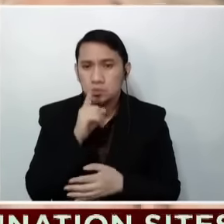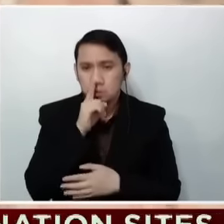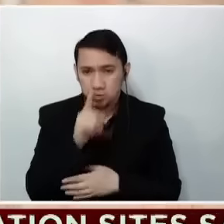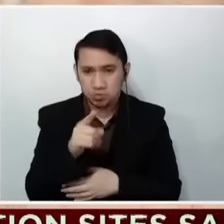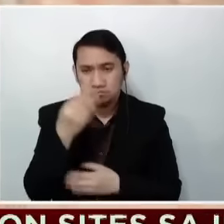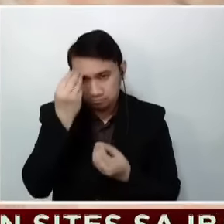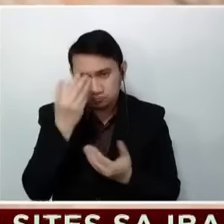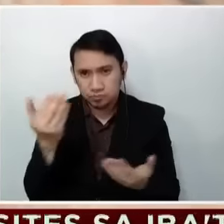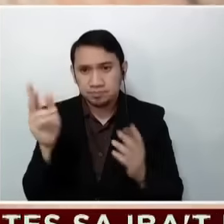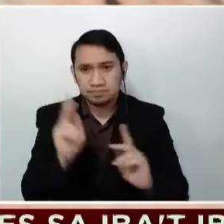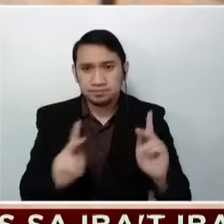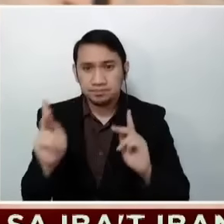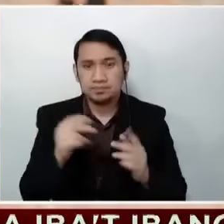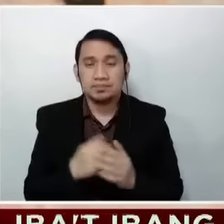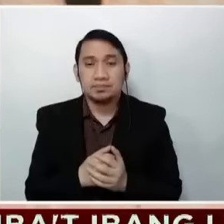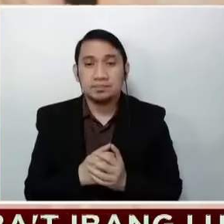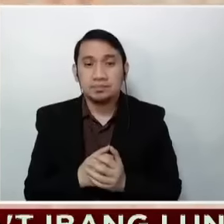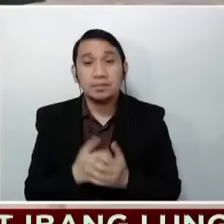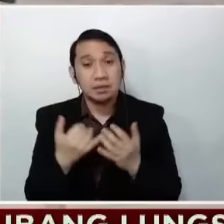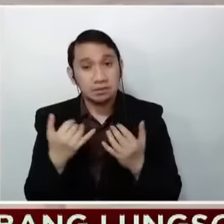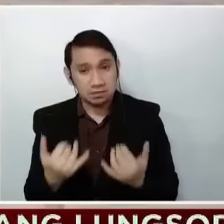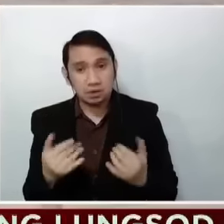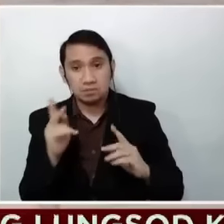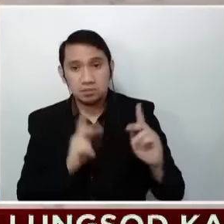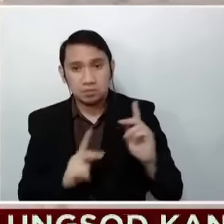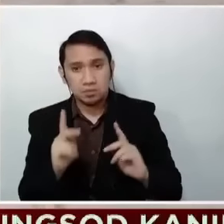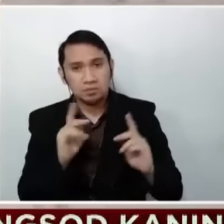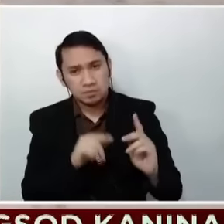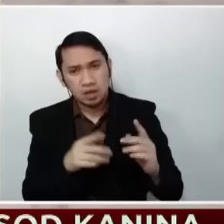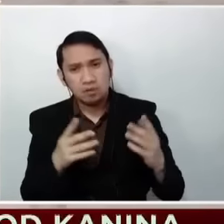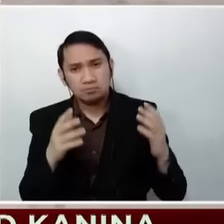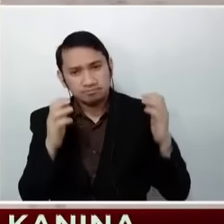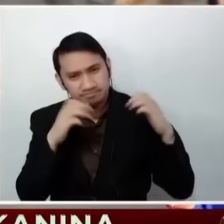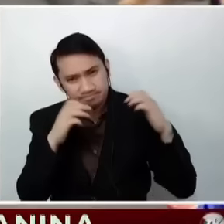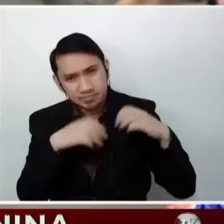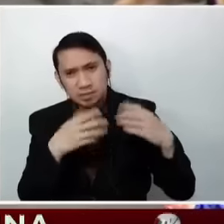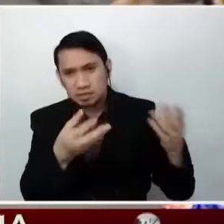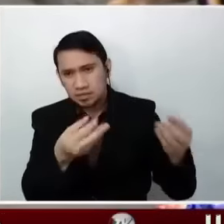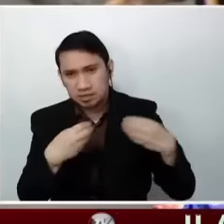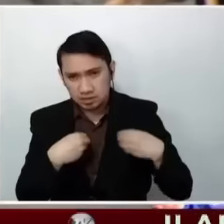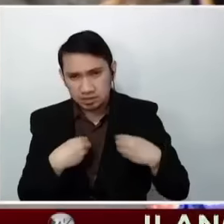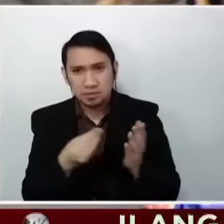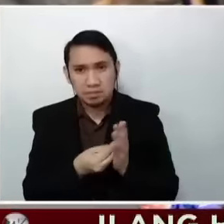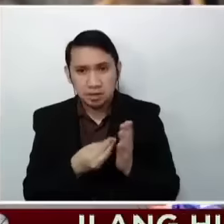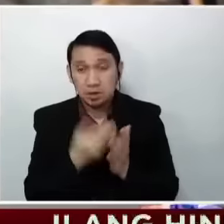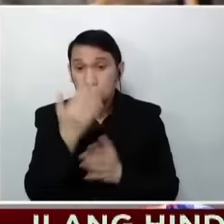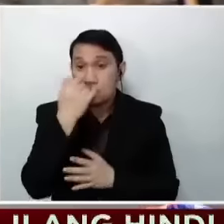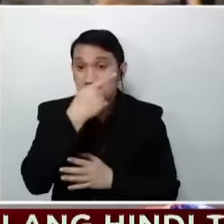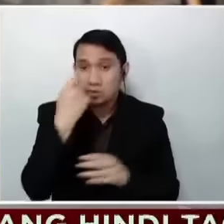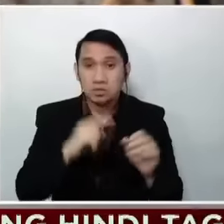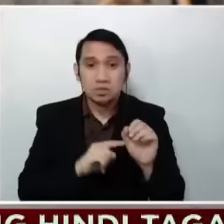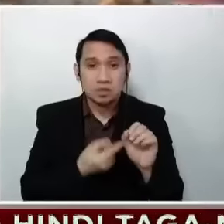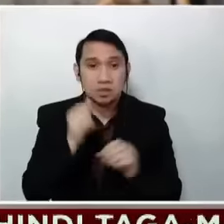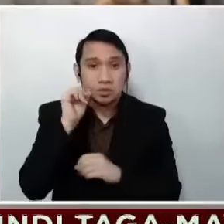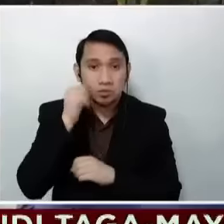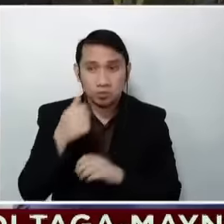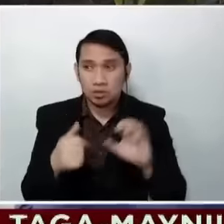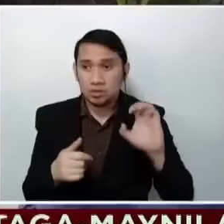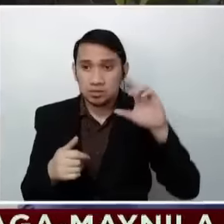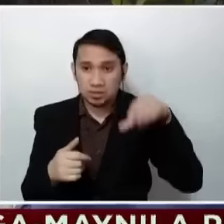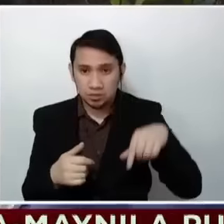bayan. Umaasa ang mga apektado ng ECQ na maiabot na sa kanila ang ayuda lalo't magsisimula na bukas ang